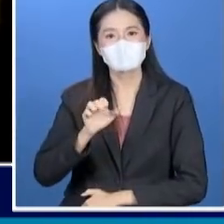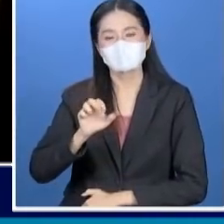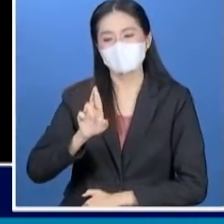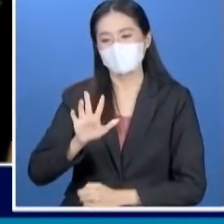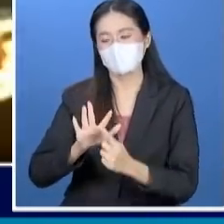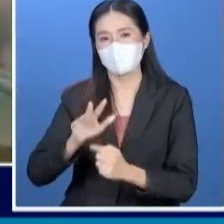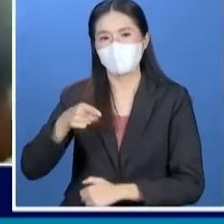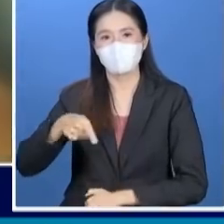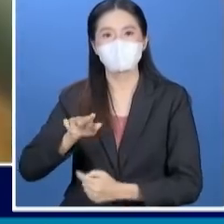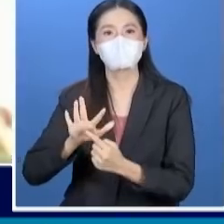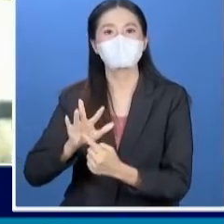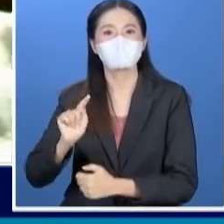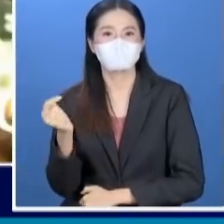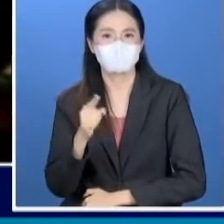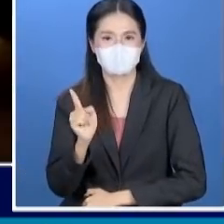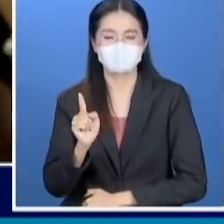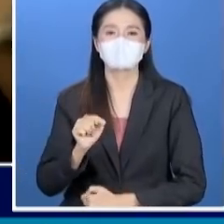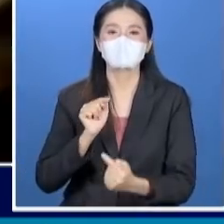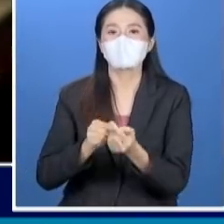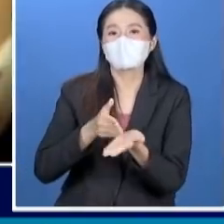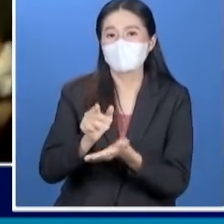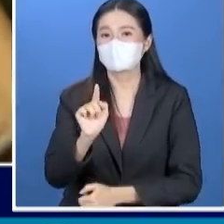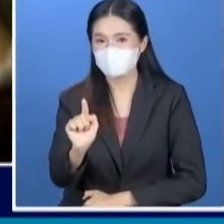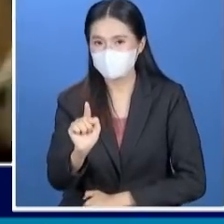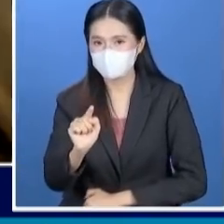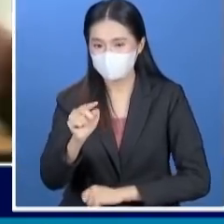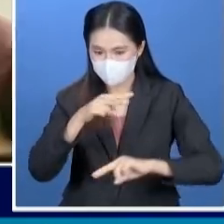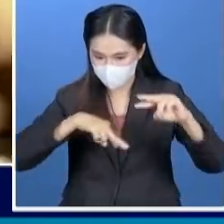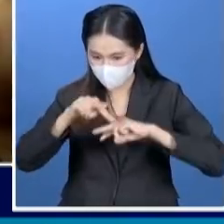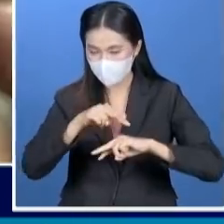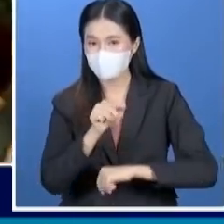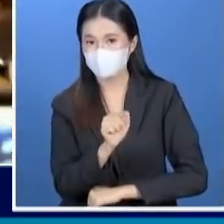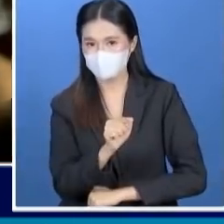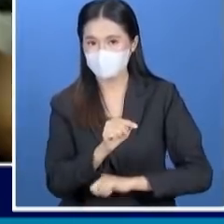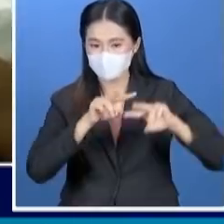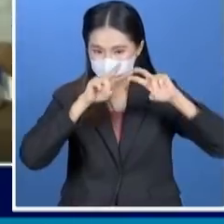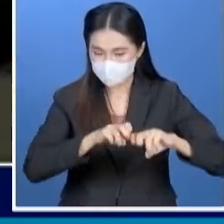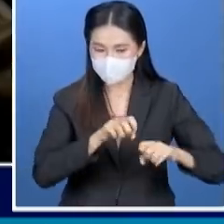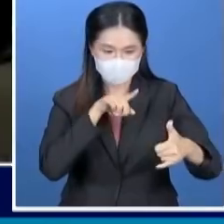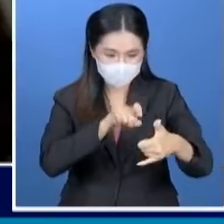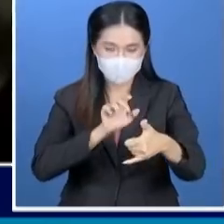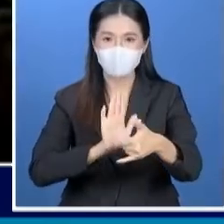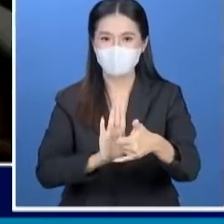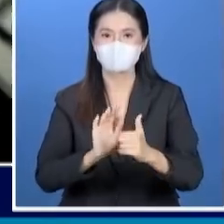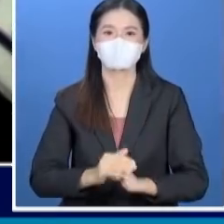จิตผู้บัญชาการตำรวจภูธรภาคหนึ่งควบคุมการสืบสวนสอบสวนคดีนี้ด้วยตนเ